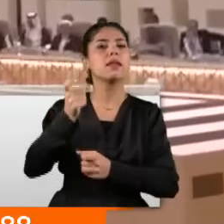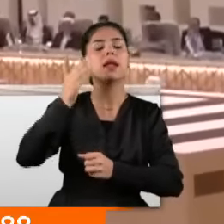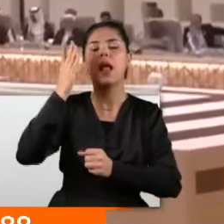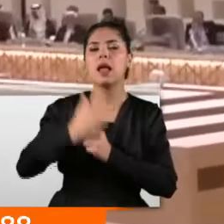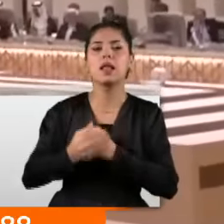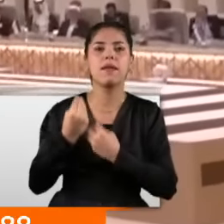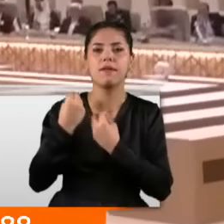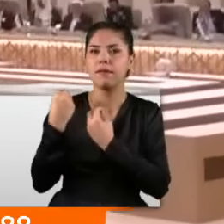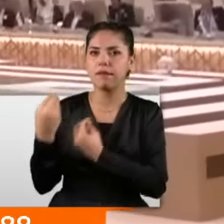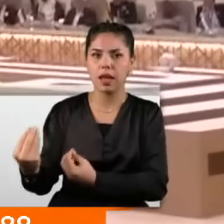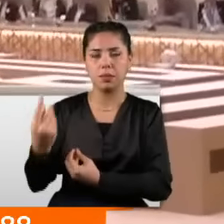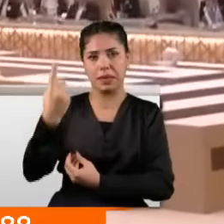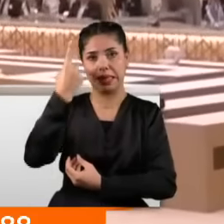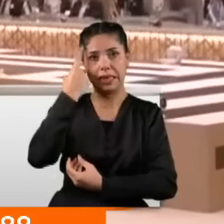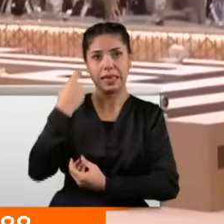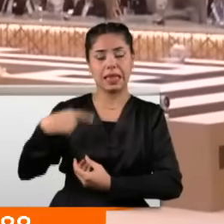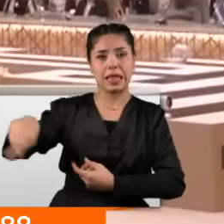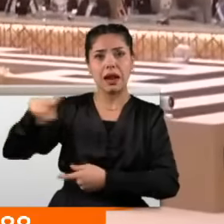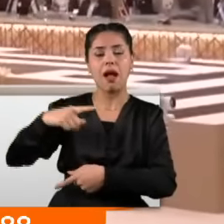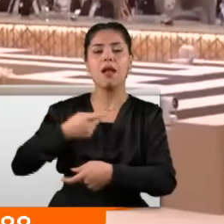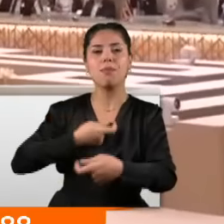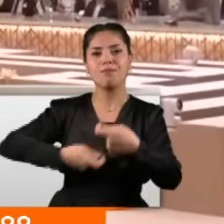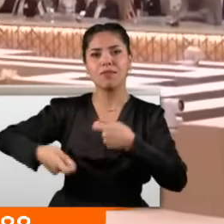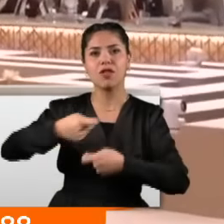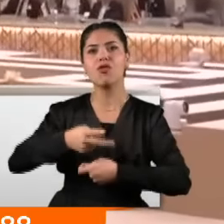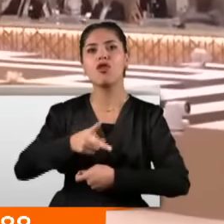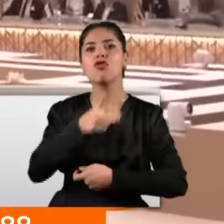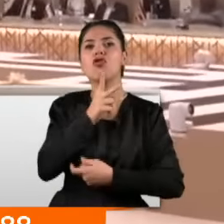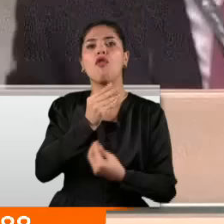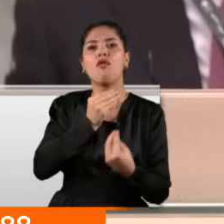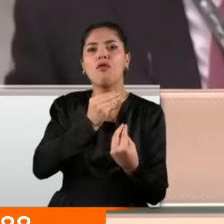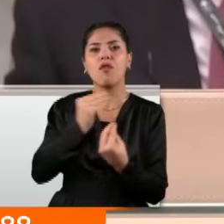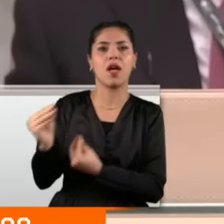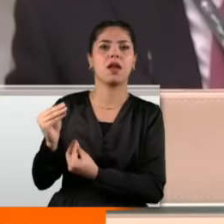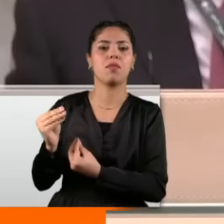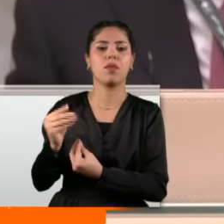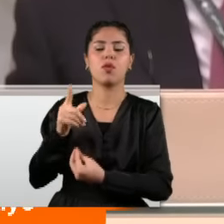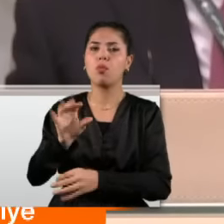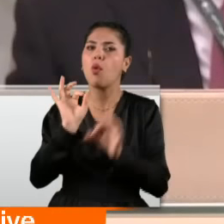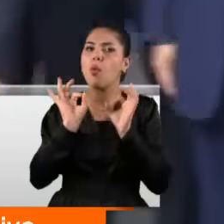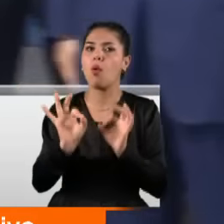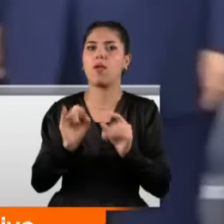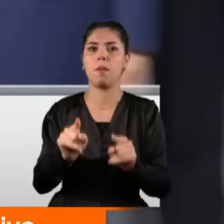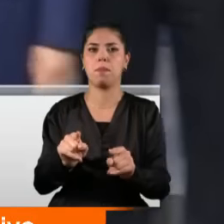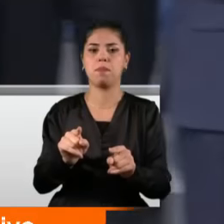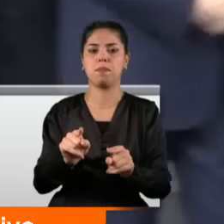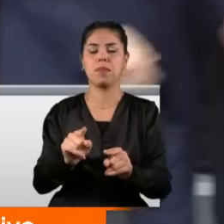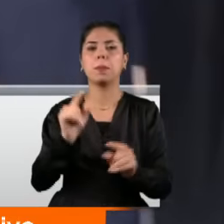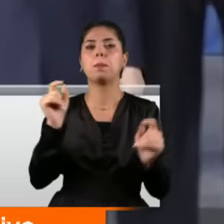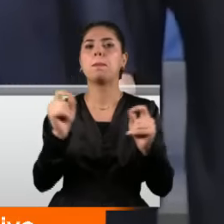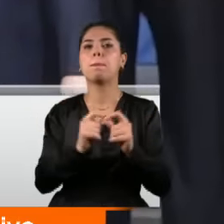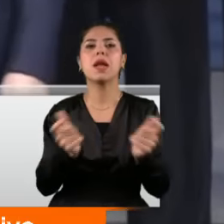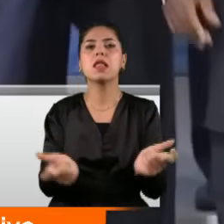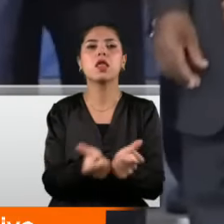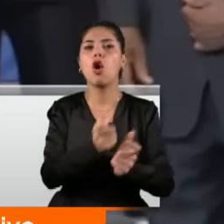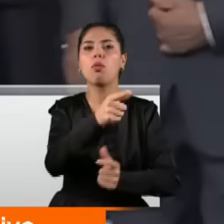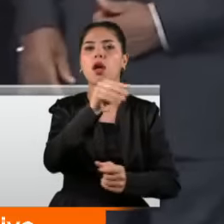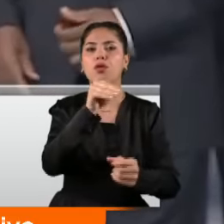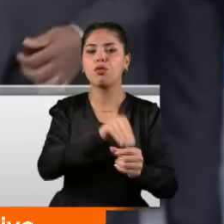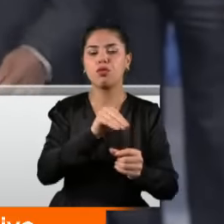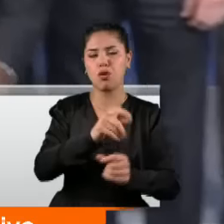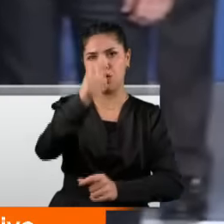uygulanması, İsrail'le ticaretin sonlandırılması son derece mühimdir. BRICS Liderler Zirvesi'nde de